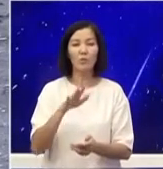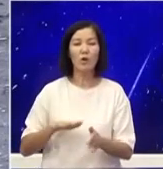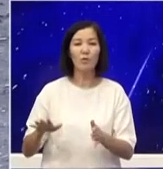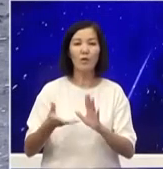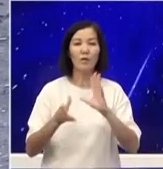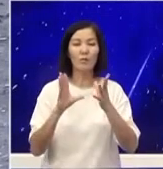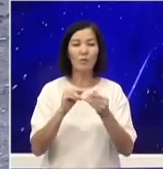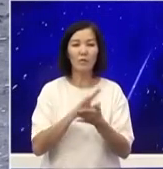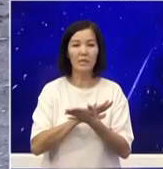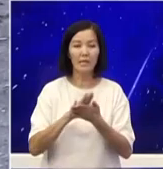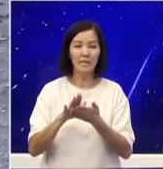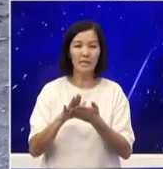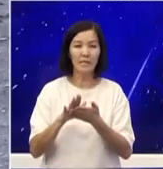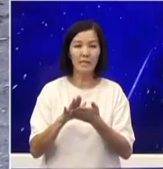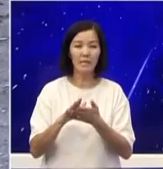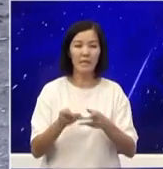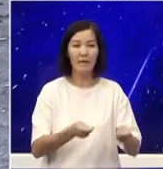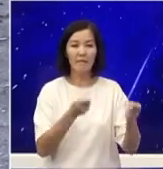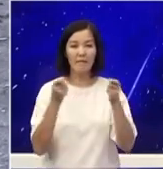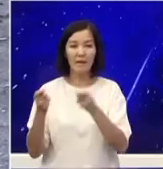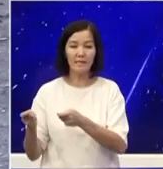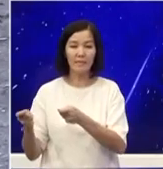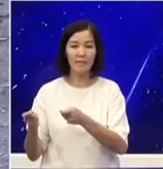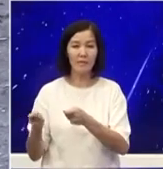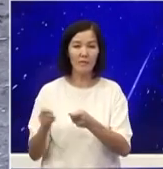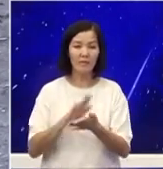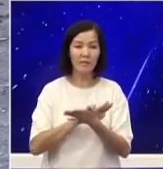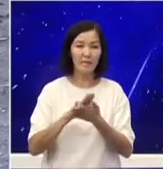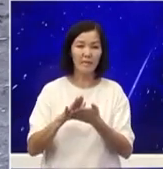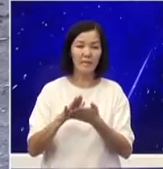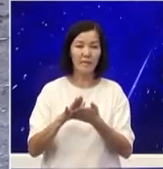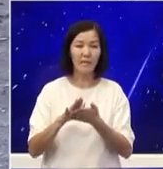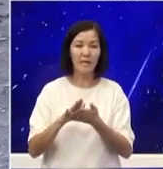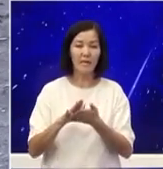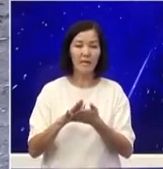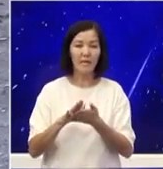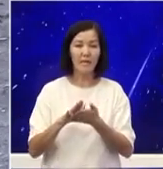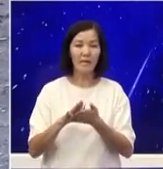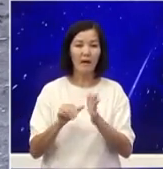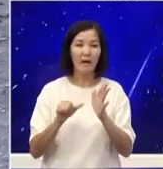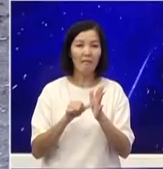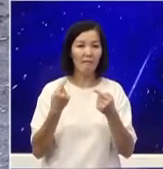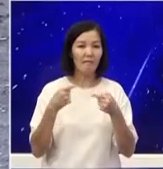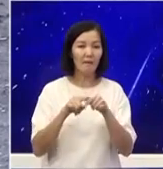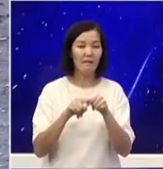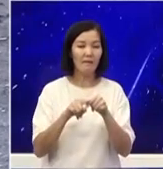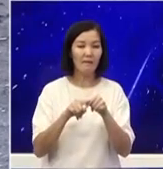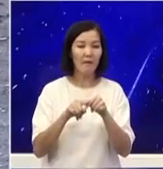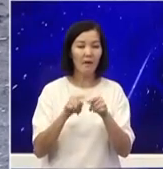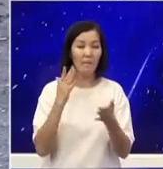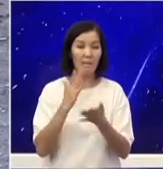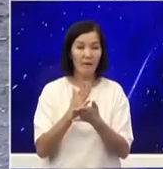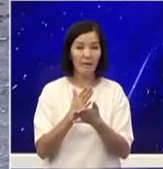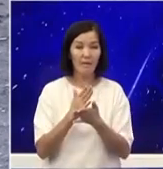санитарлық тазалық қоқыстарды тасымалдауға, тазалықпен айналысуға бізге арнайы 6 техникамыз